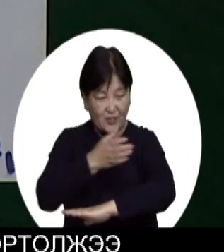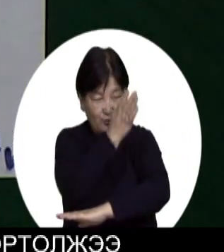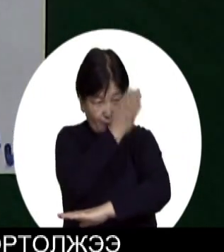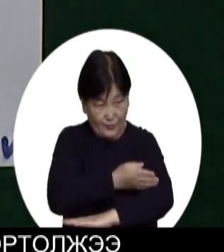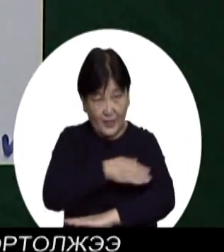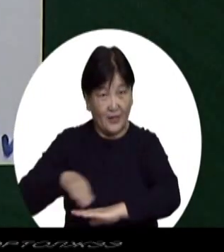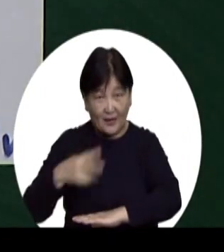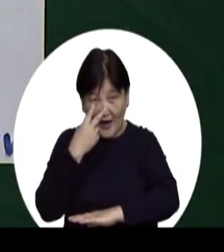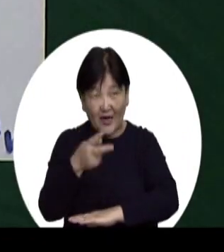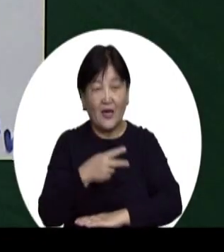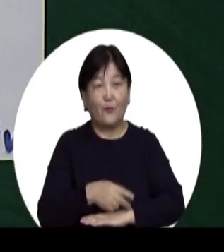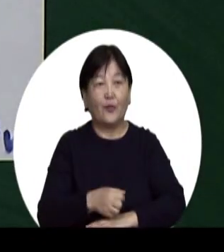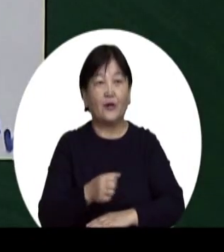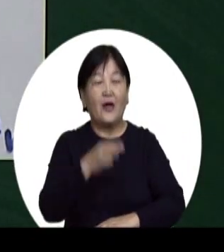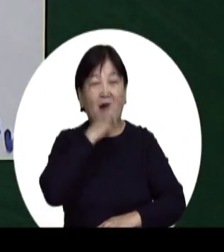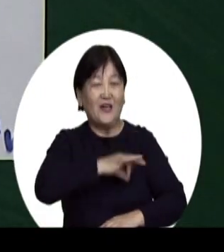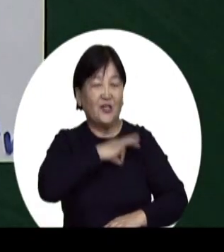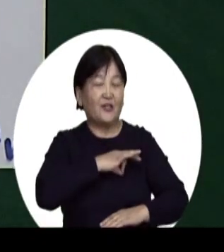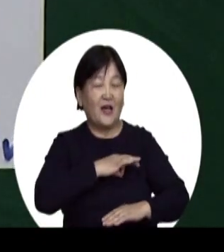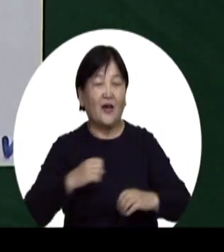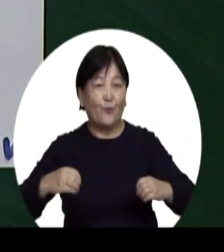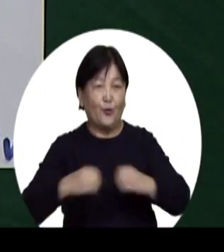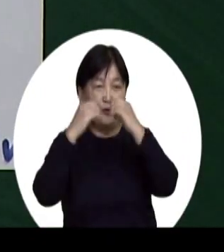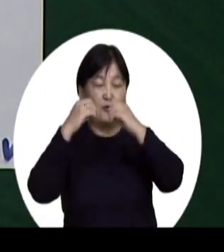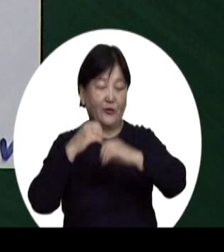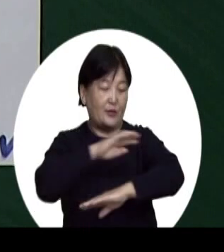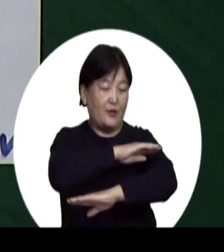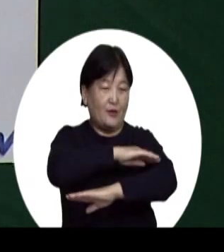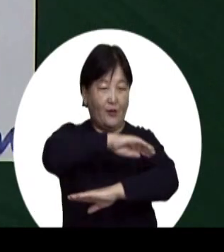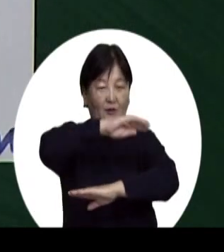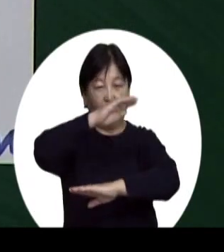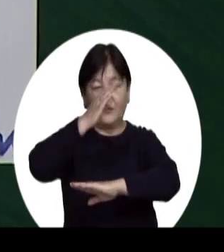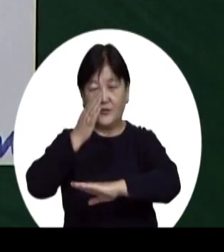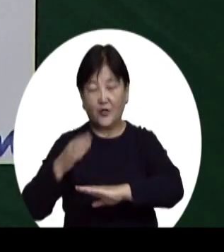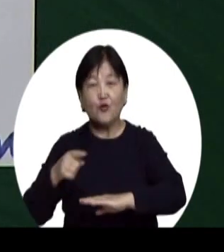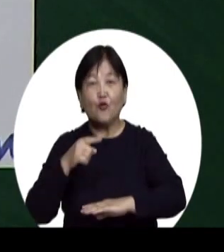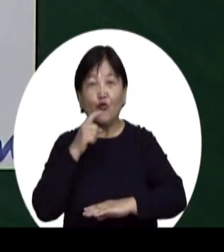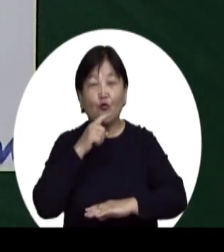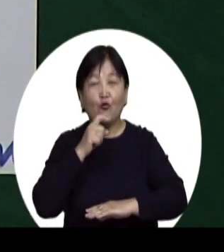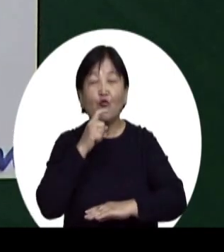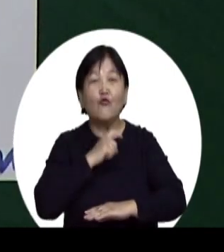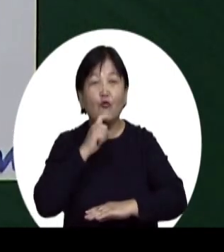урвал маань өөрөөр хэлбэл ашигтай мөргөлдөлт маань энэ итгэвчлийн энергийг давсан энергитэй жижиг хэсгийн хооронд